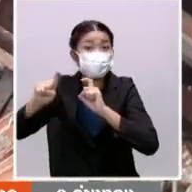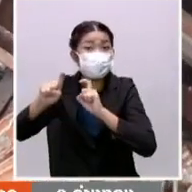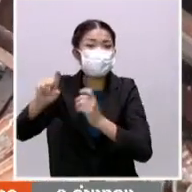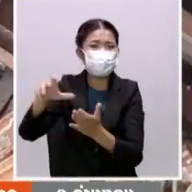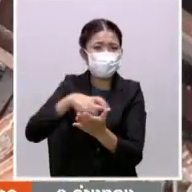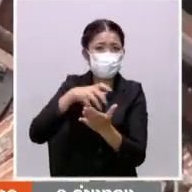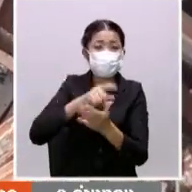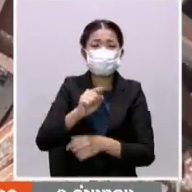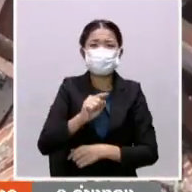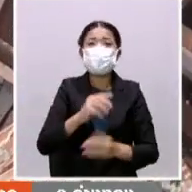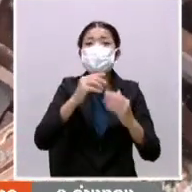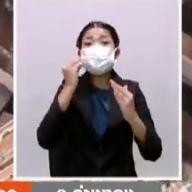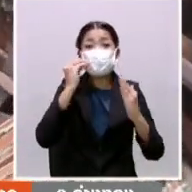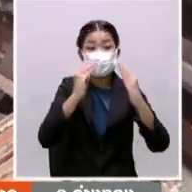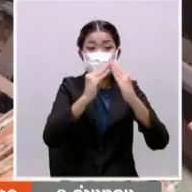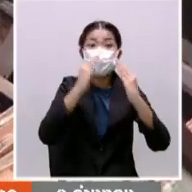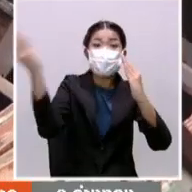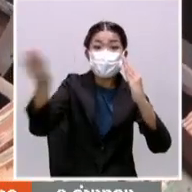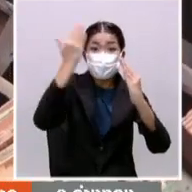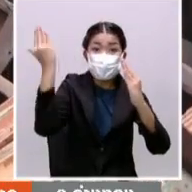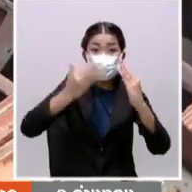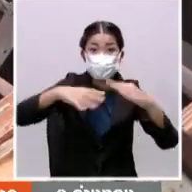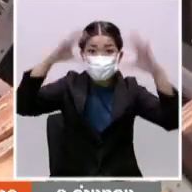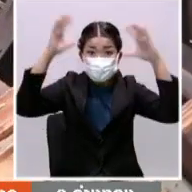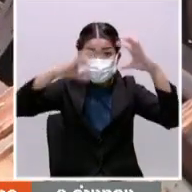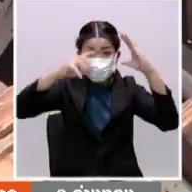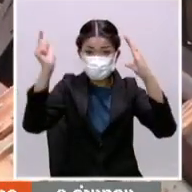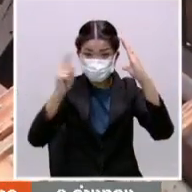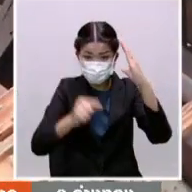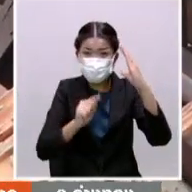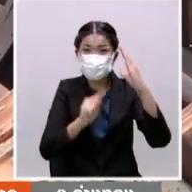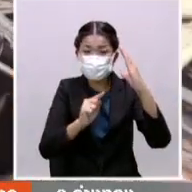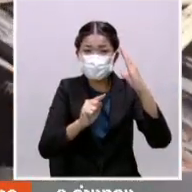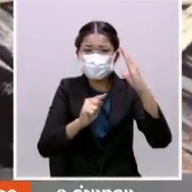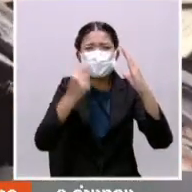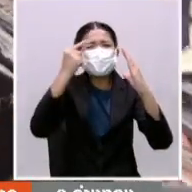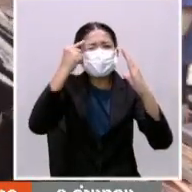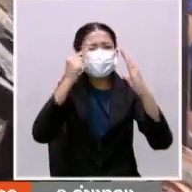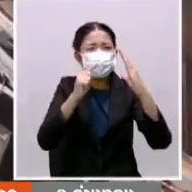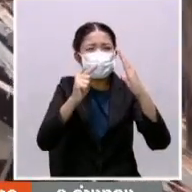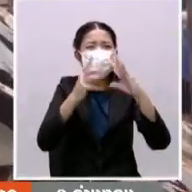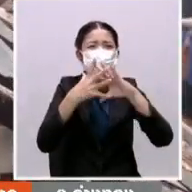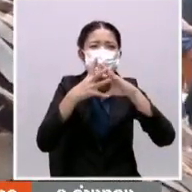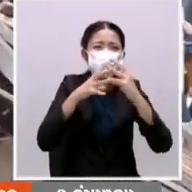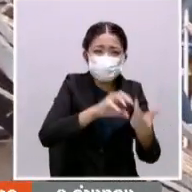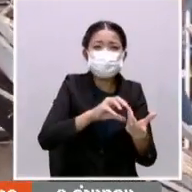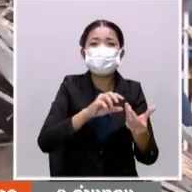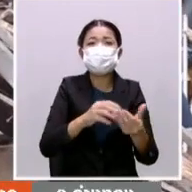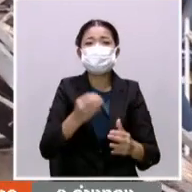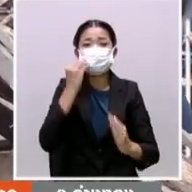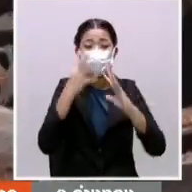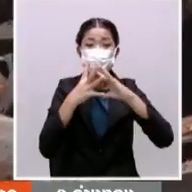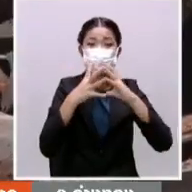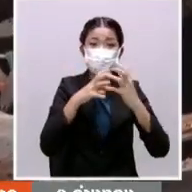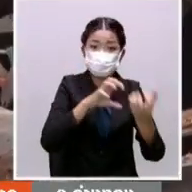ให้ฟังเลยครับว่าขณะเกิดเหตุเกิดพายุฝนฟ้าคะนองเนี่ยกระหน่ำลงมาอย่างหนักเลยคาดว่านี่น่าจะเป็นสาเหตุทำให้บ้านหลังดังกล่